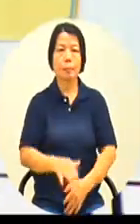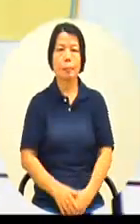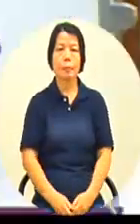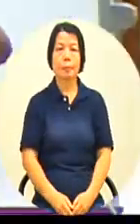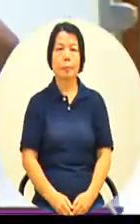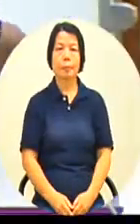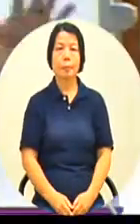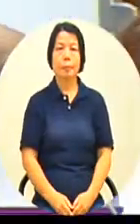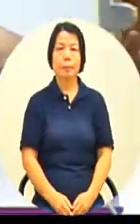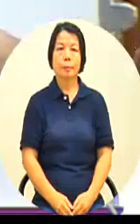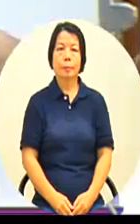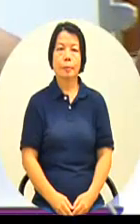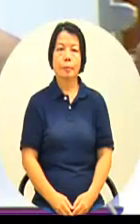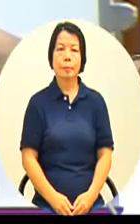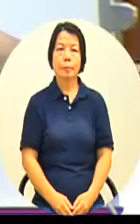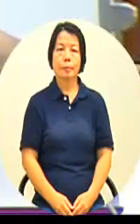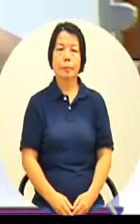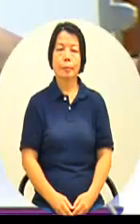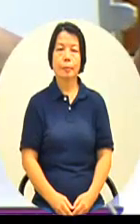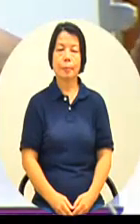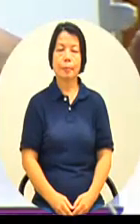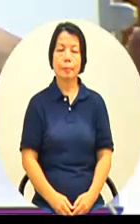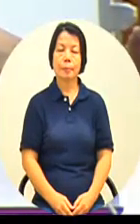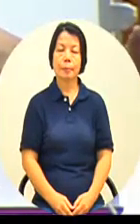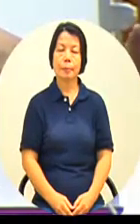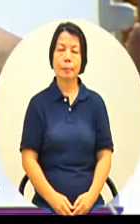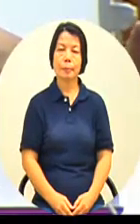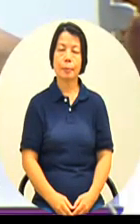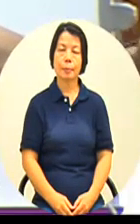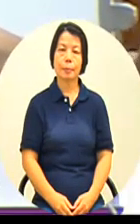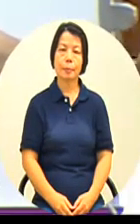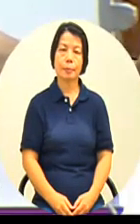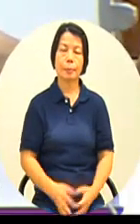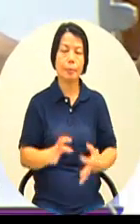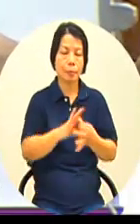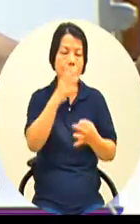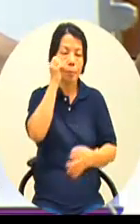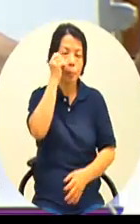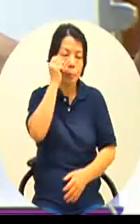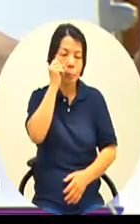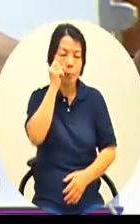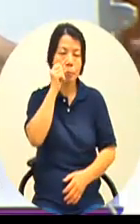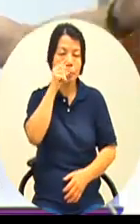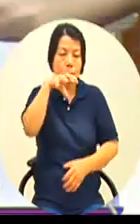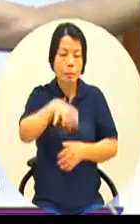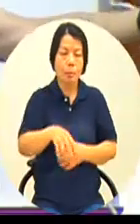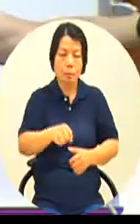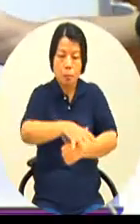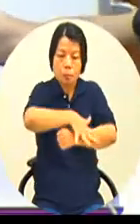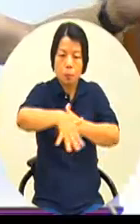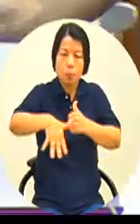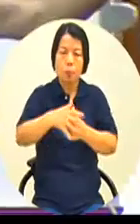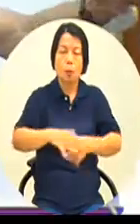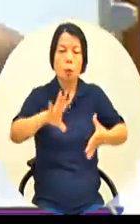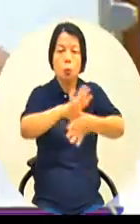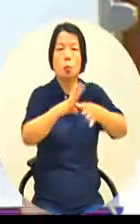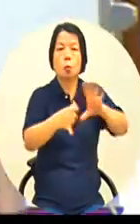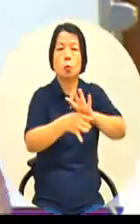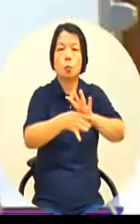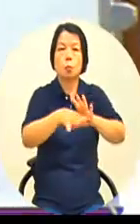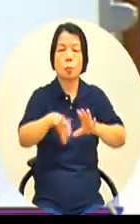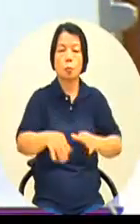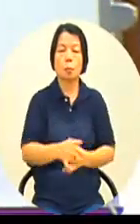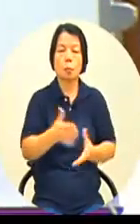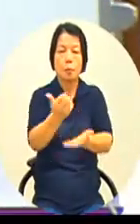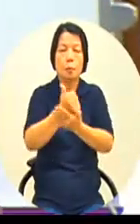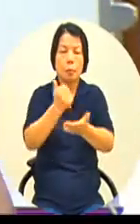所以我们观光局各局处啊，用文化局请一挂日